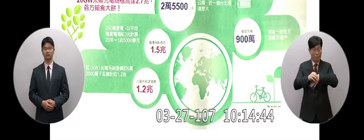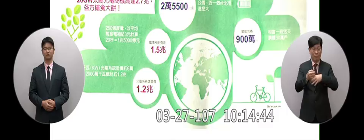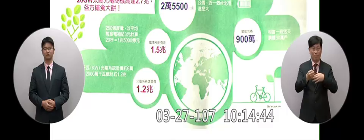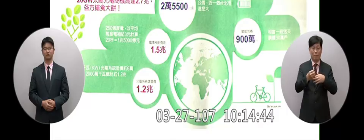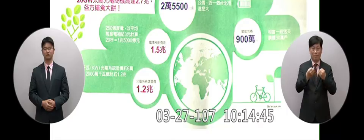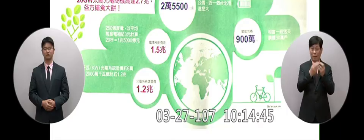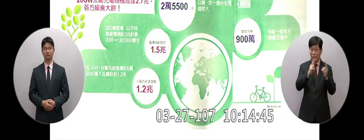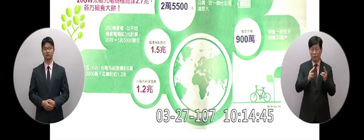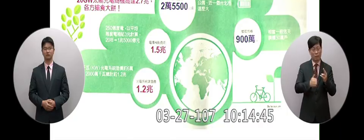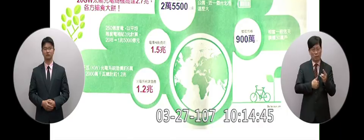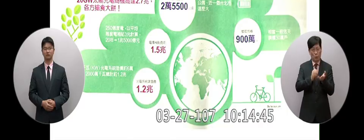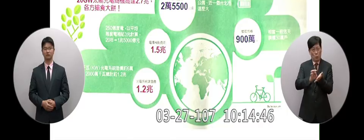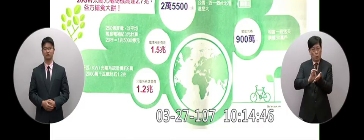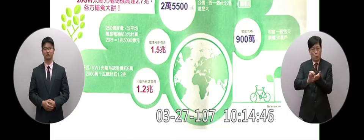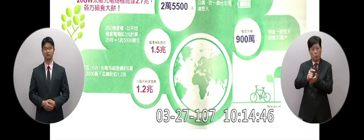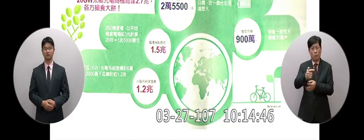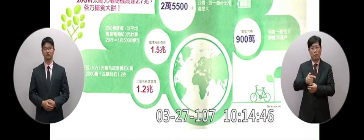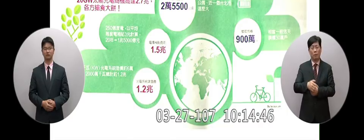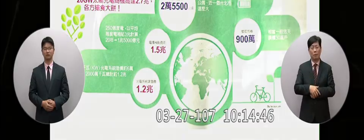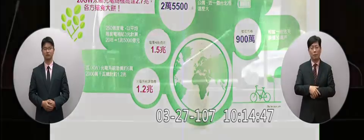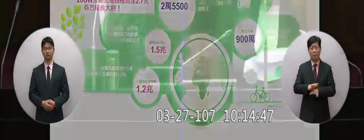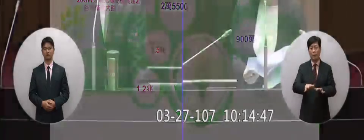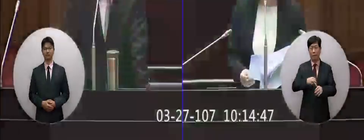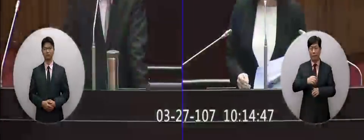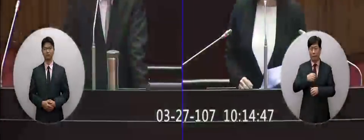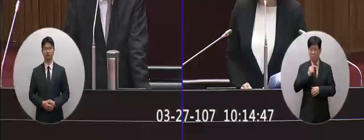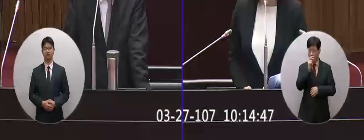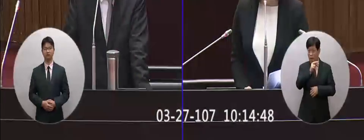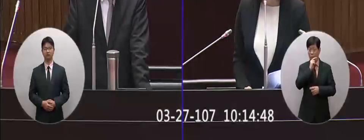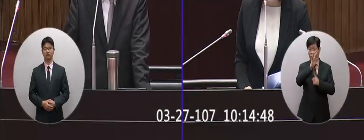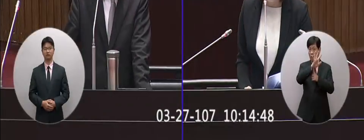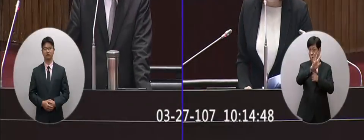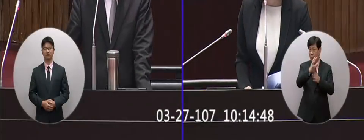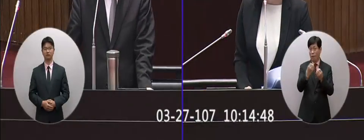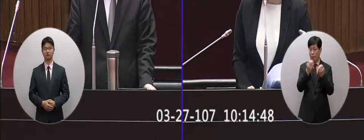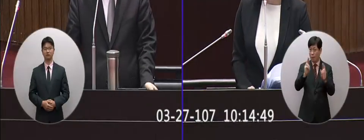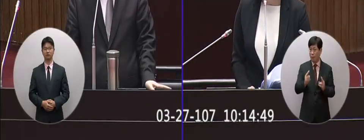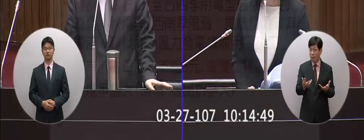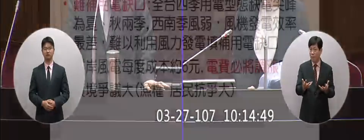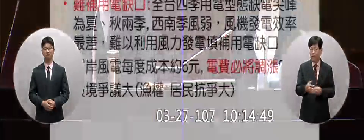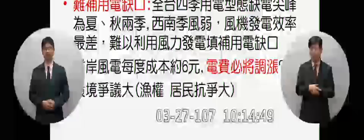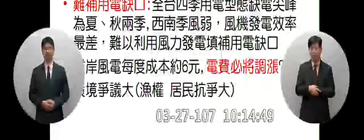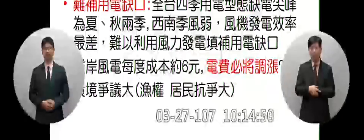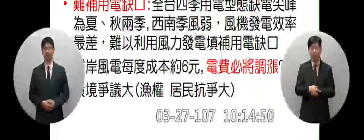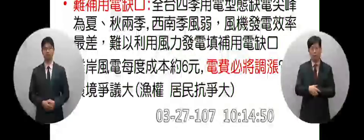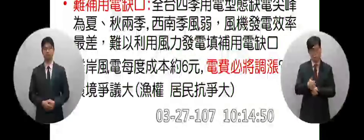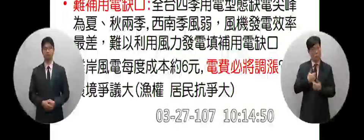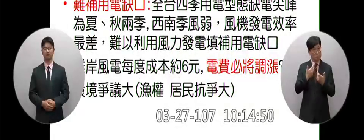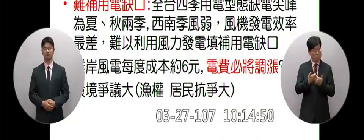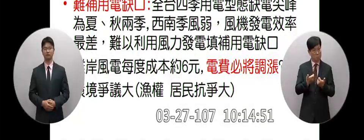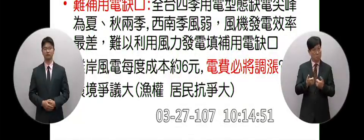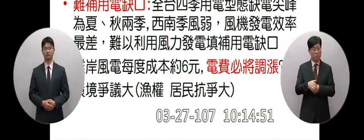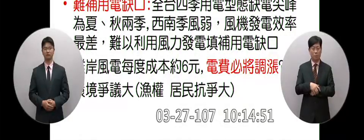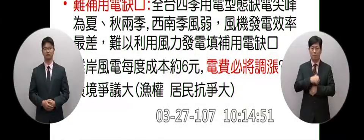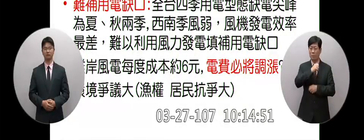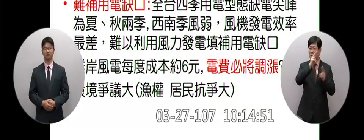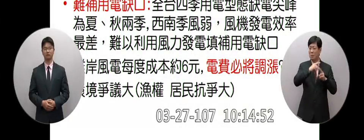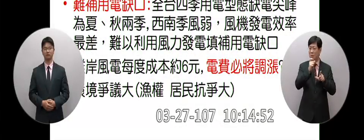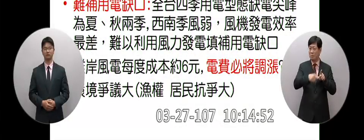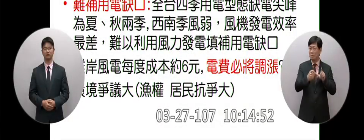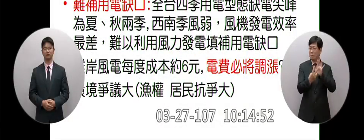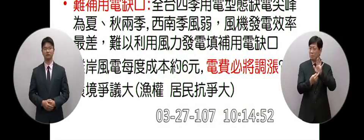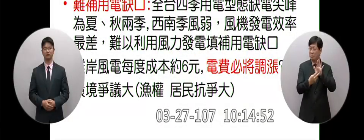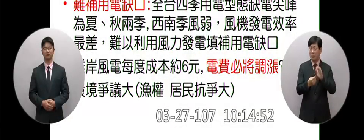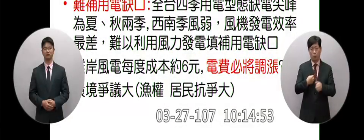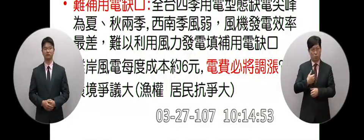资源其实也非常高。那现在我们也看一下风力发电好了，风力发电台湾真的是很适合吗？台电说我们